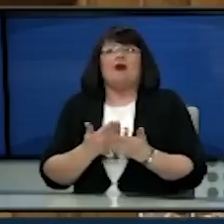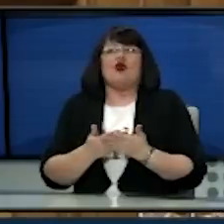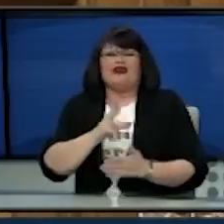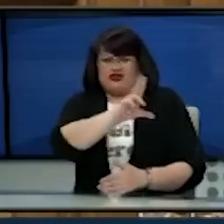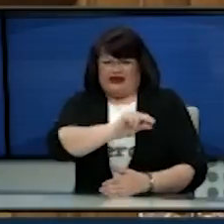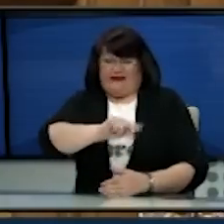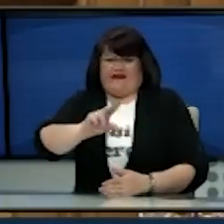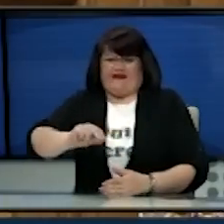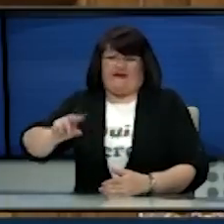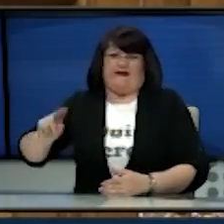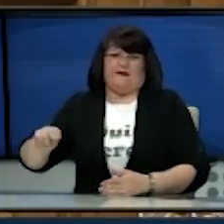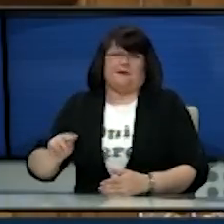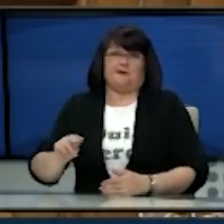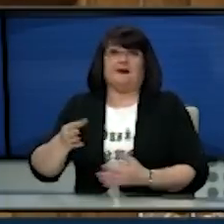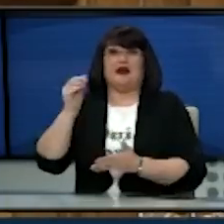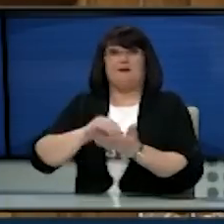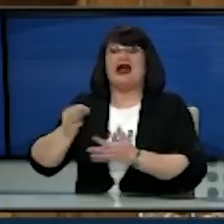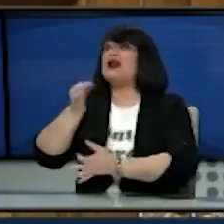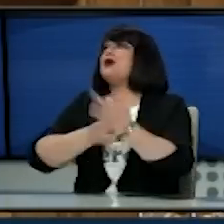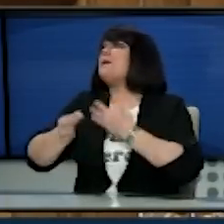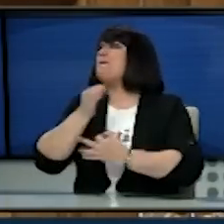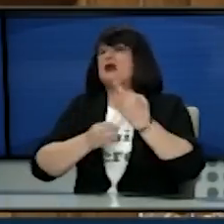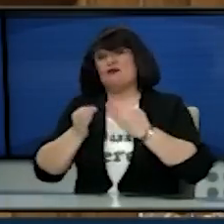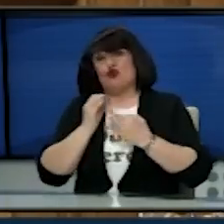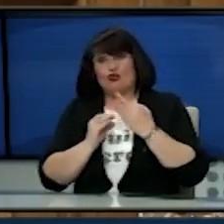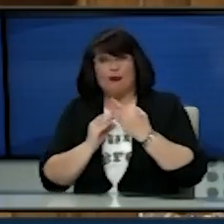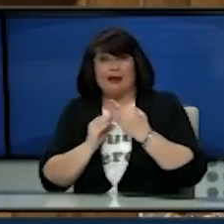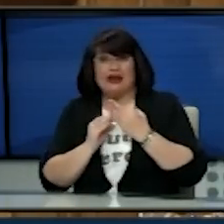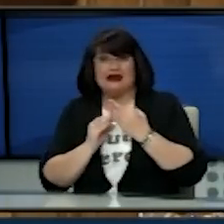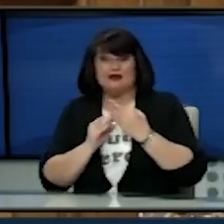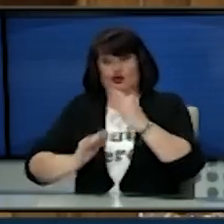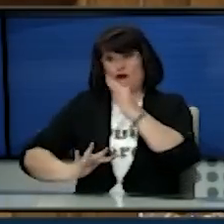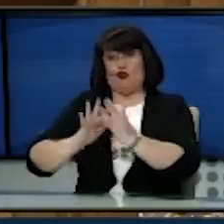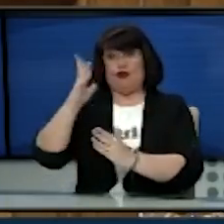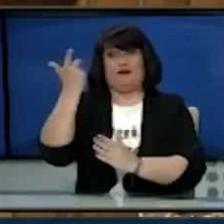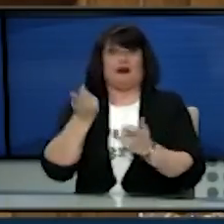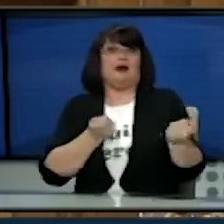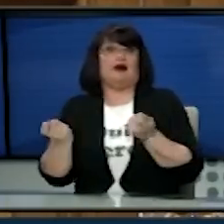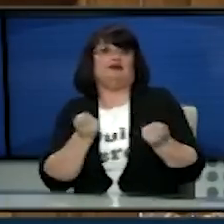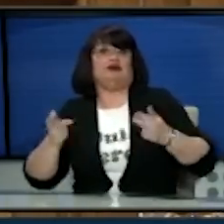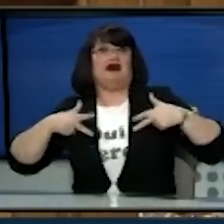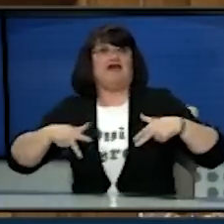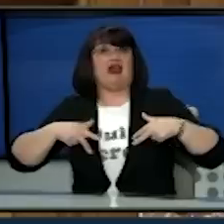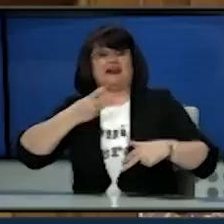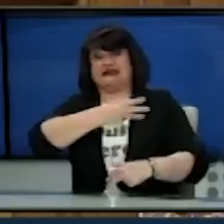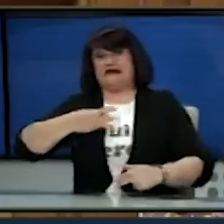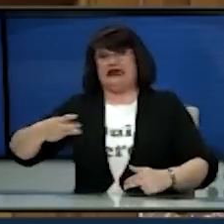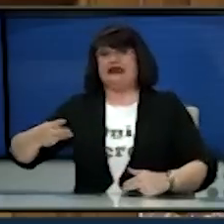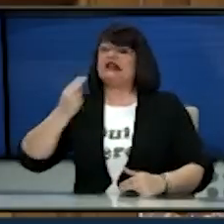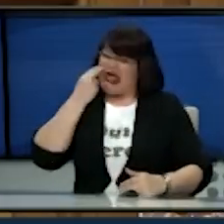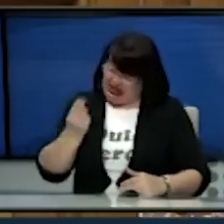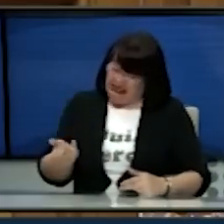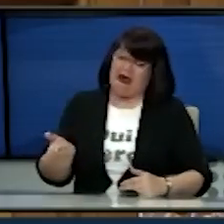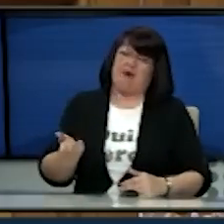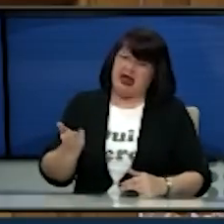συγκλήσεις σας. Και μη μας πείτε πάλι για την προοδευτική σας διακυβέρνηση κύριοι του ΣΥΡΙΖΑ, την είδαμε κι